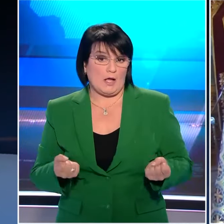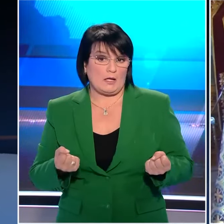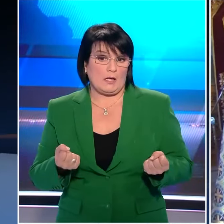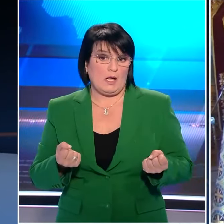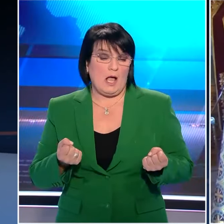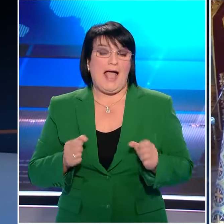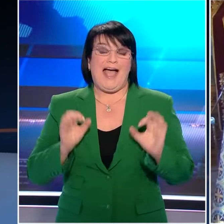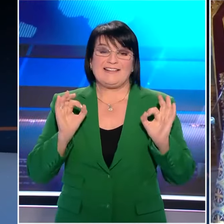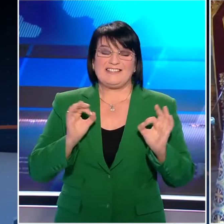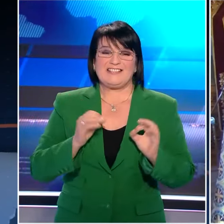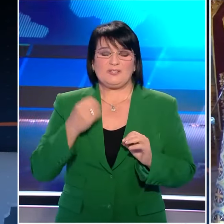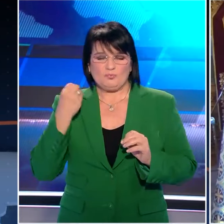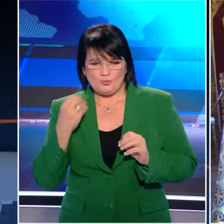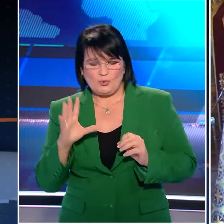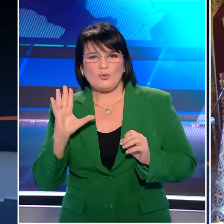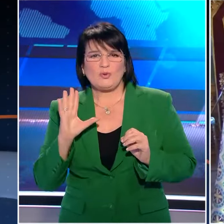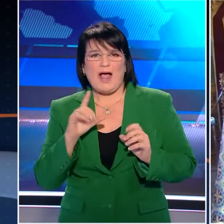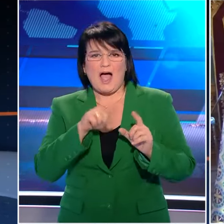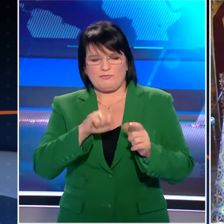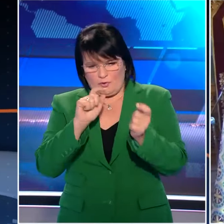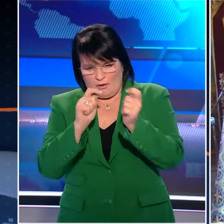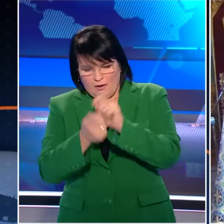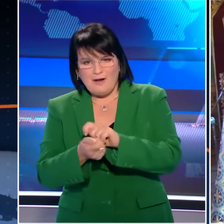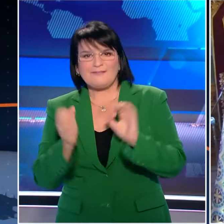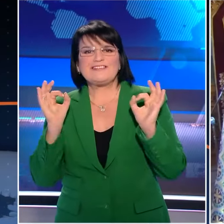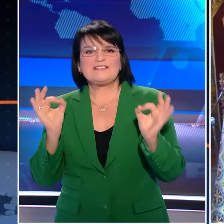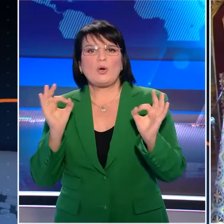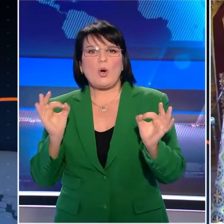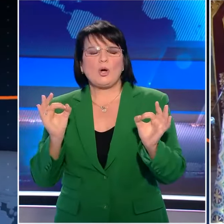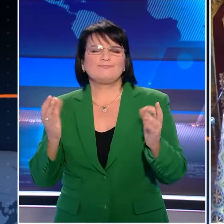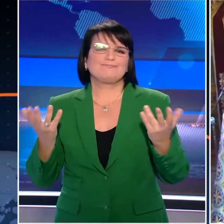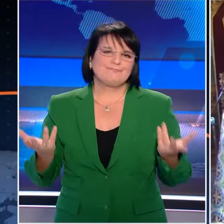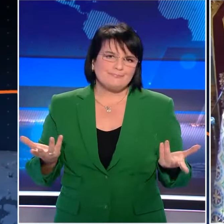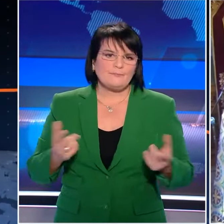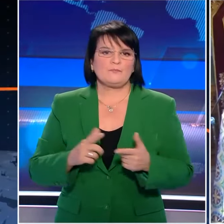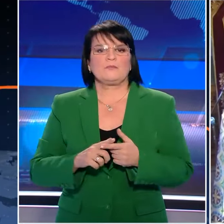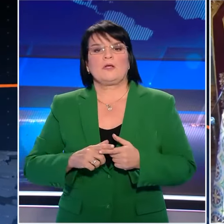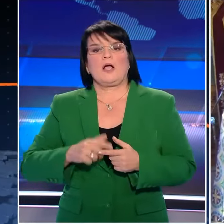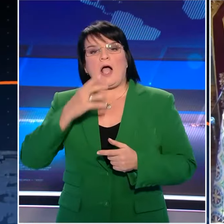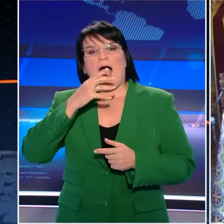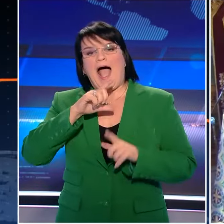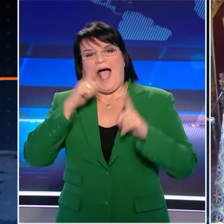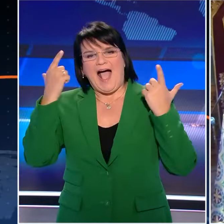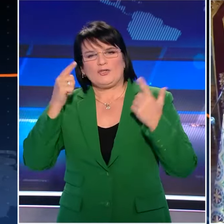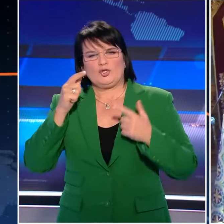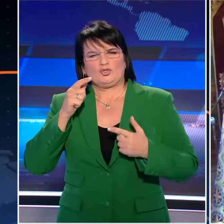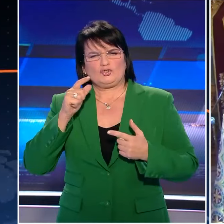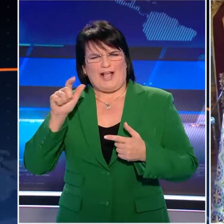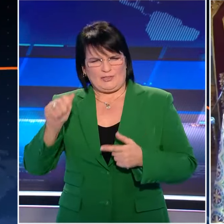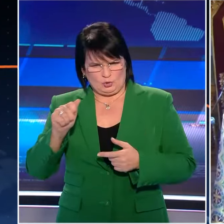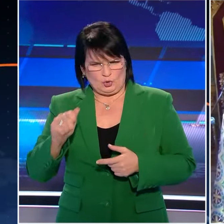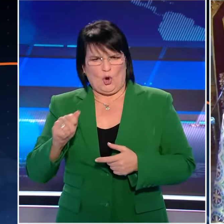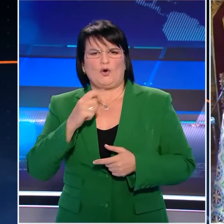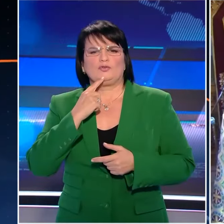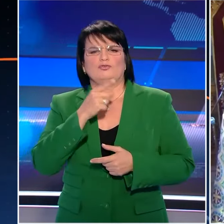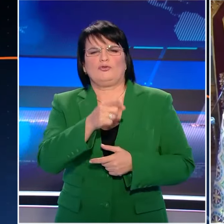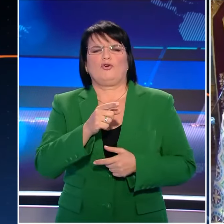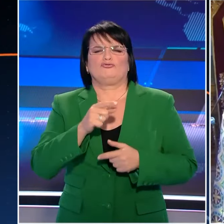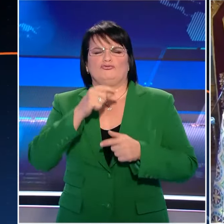μπορεί το αφύσικο να γίνει φυσικό. Μιλώντας στον Ιερό Ναό Αγίου Αντωνίου στα Φάρσαλα, ο Μητροπολίτης